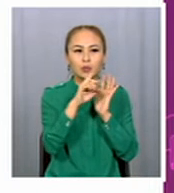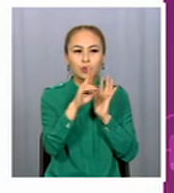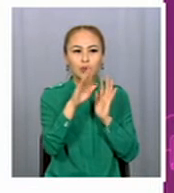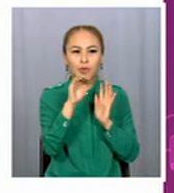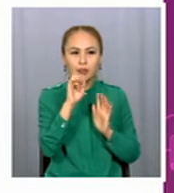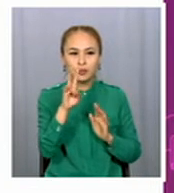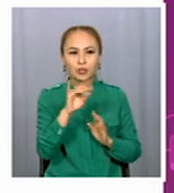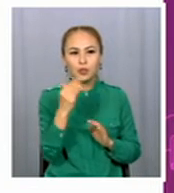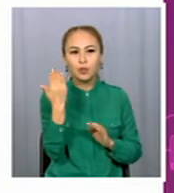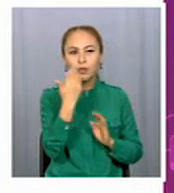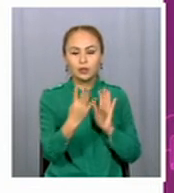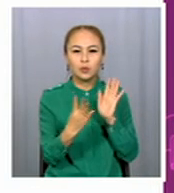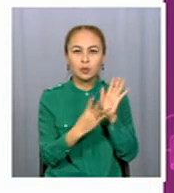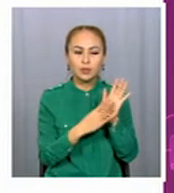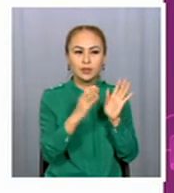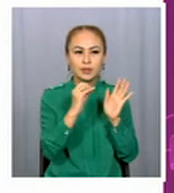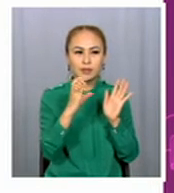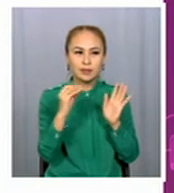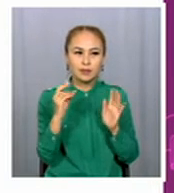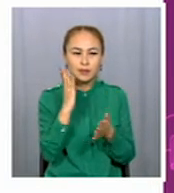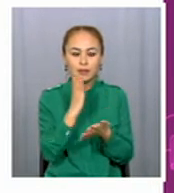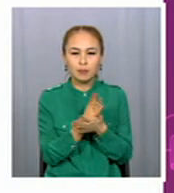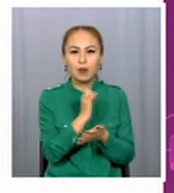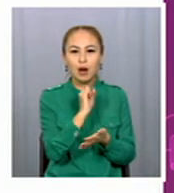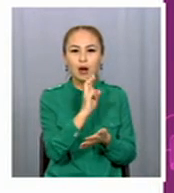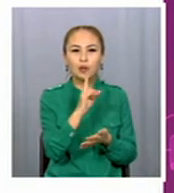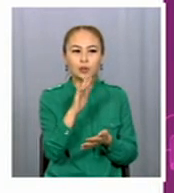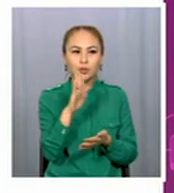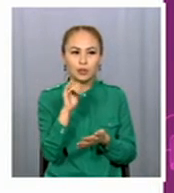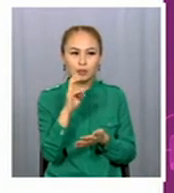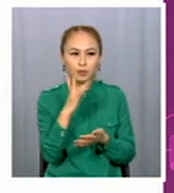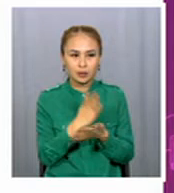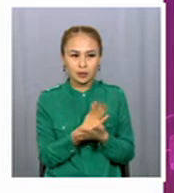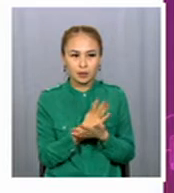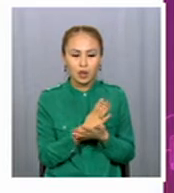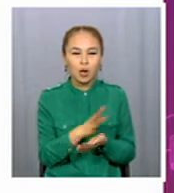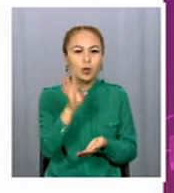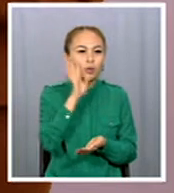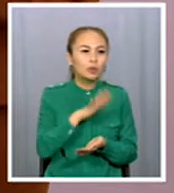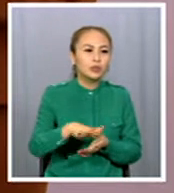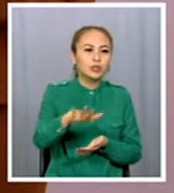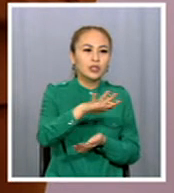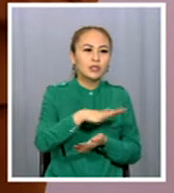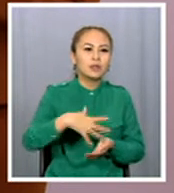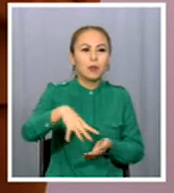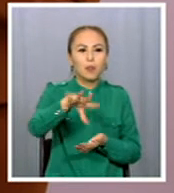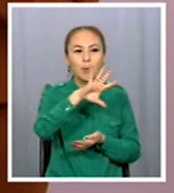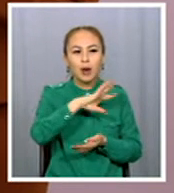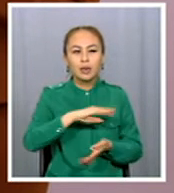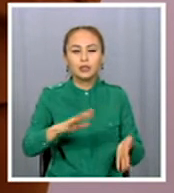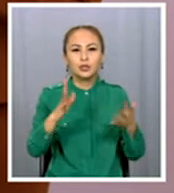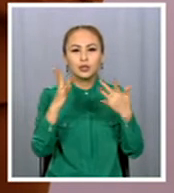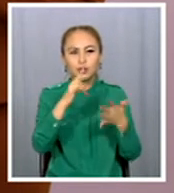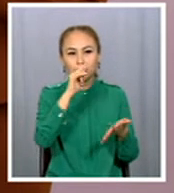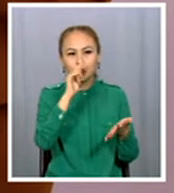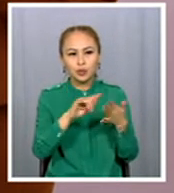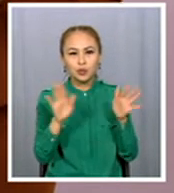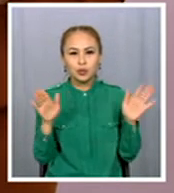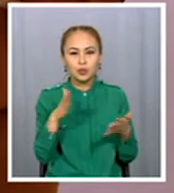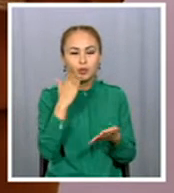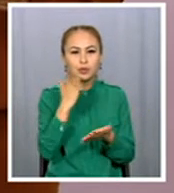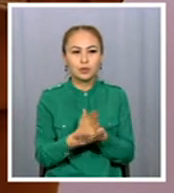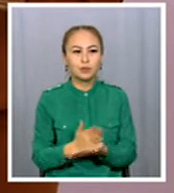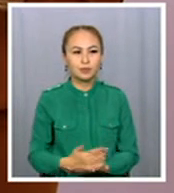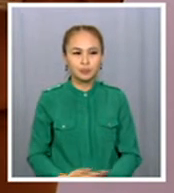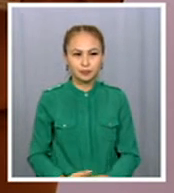көк құтан және олардан 9 есе кем ақ құтан тұр. Көлдің жағасында барлығы неше құс